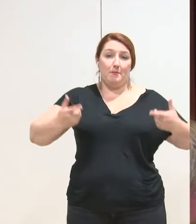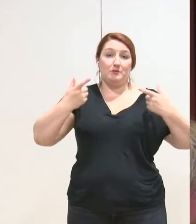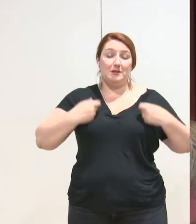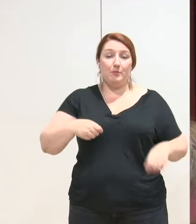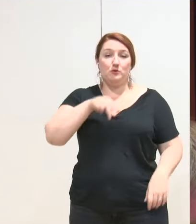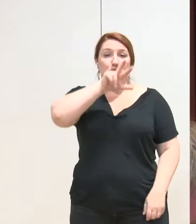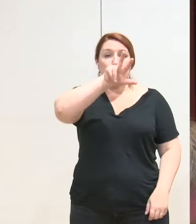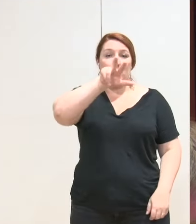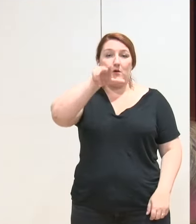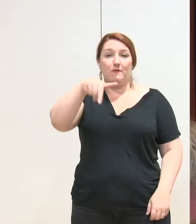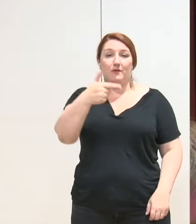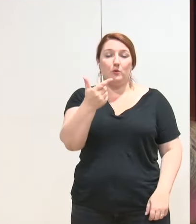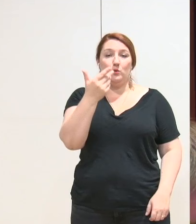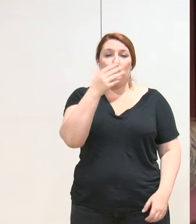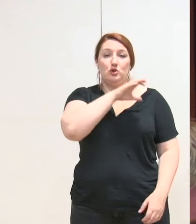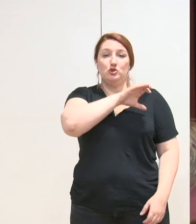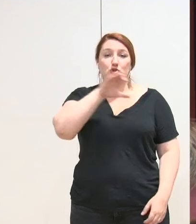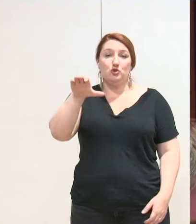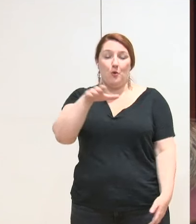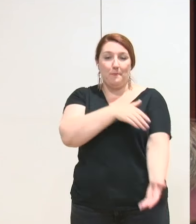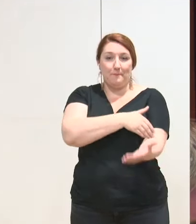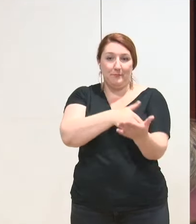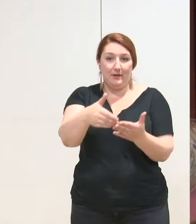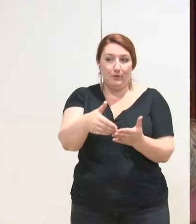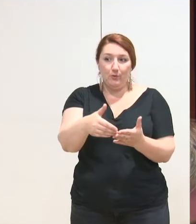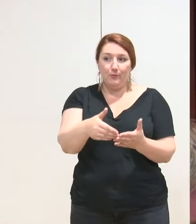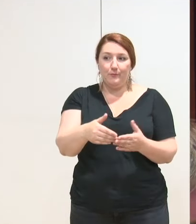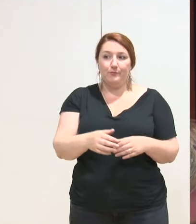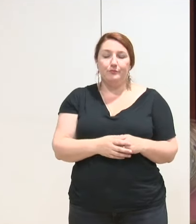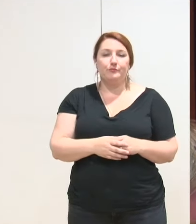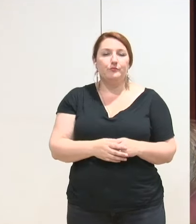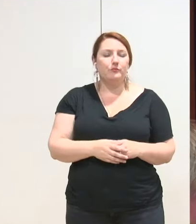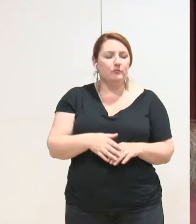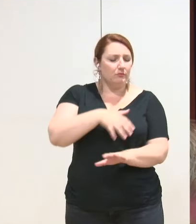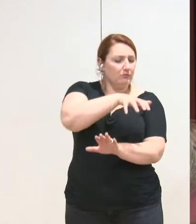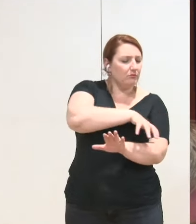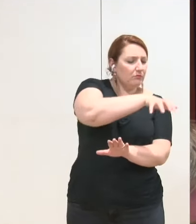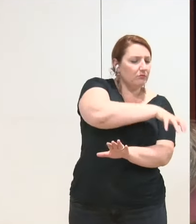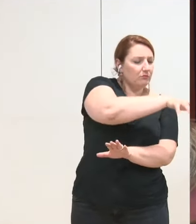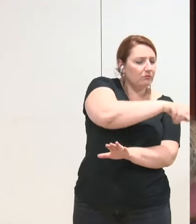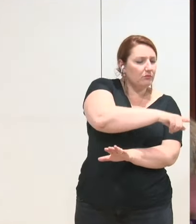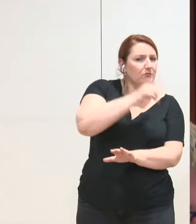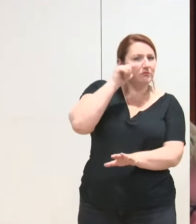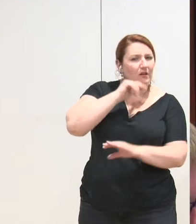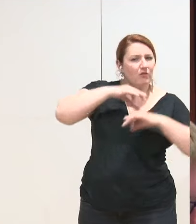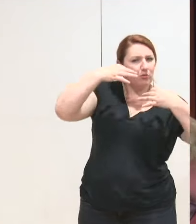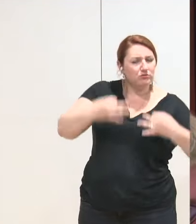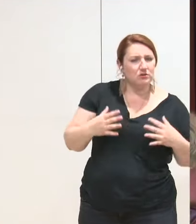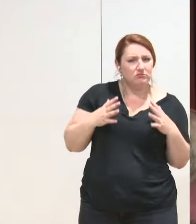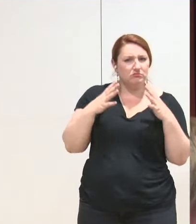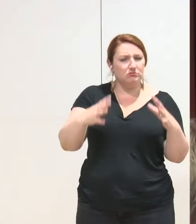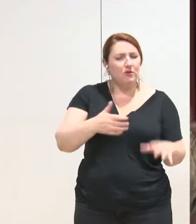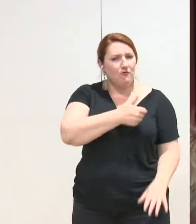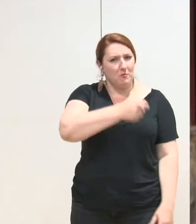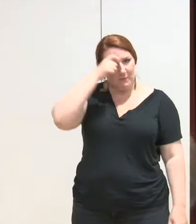vous avez salué quelques pages auparavant par le fait de dire que l'effort budgetaire avait été considérable le fait que la ville